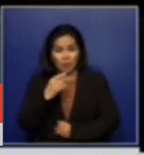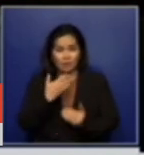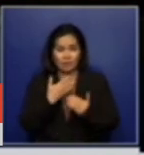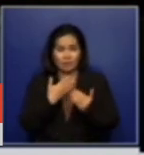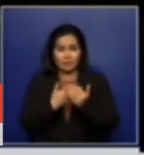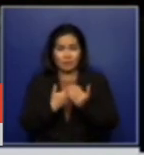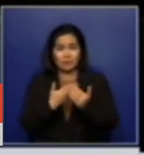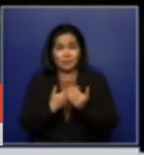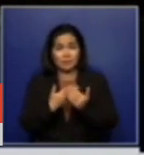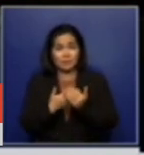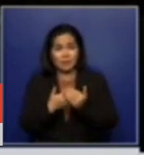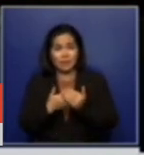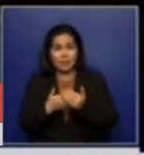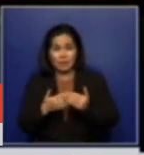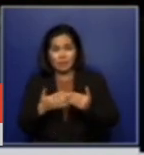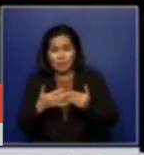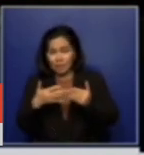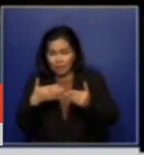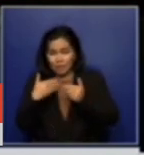าณ 300,000 ล้าน